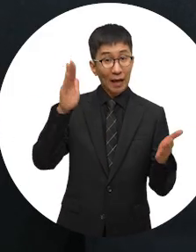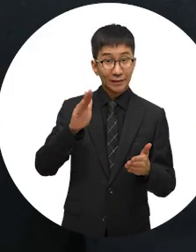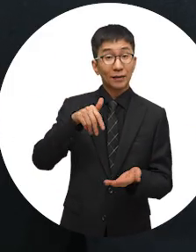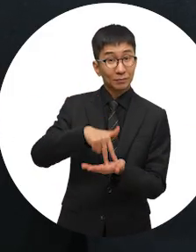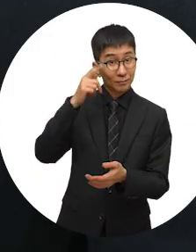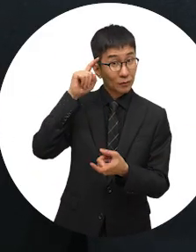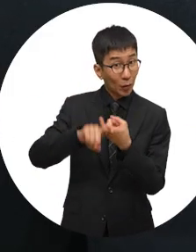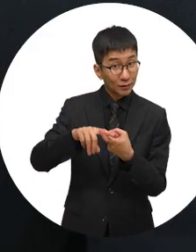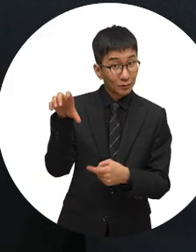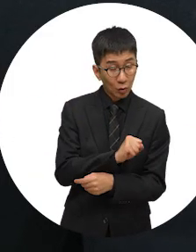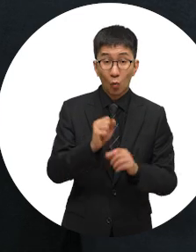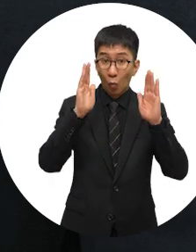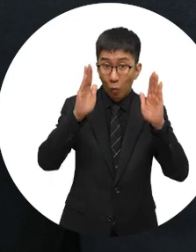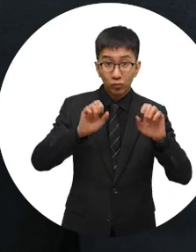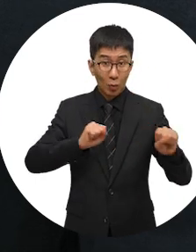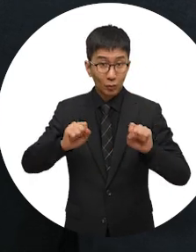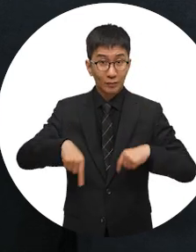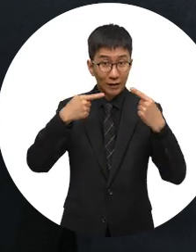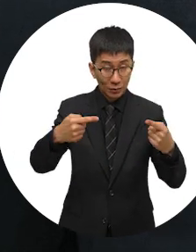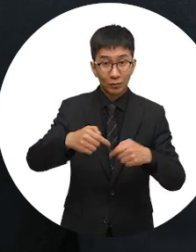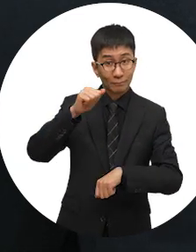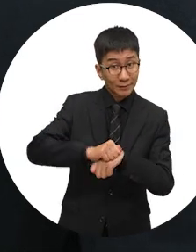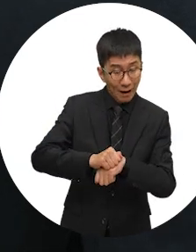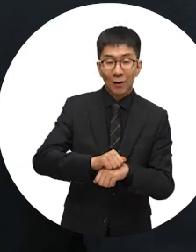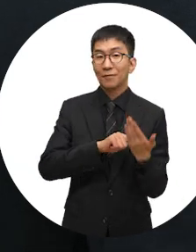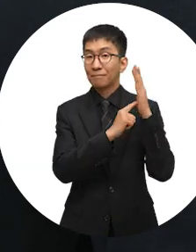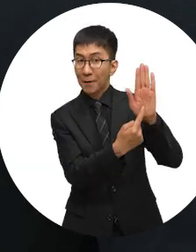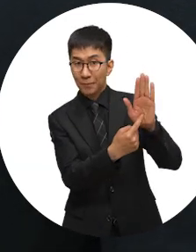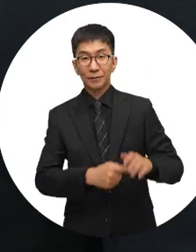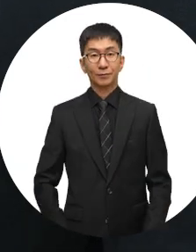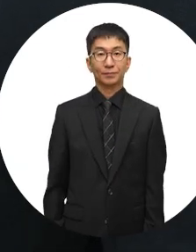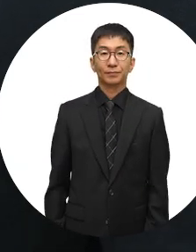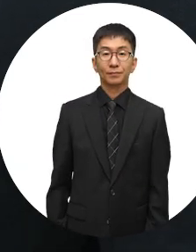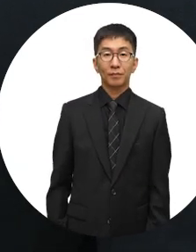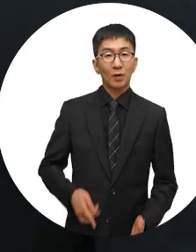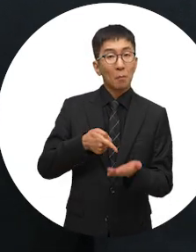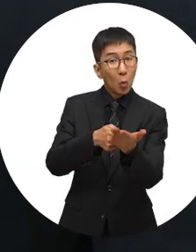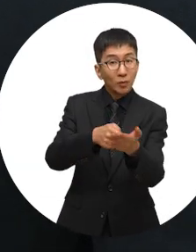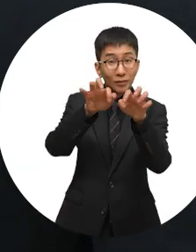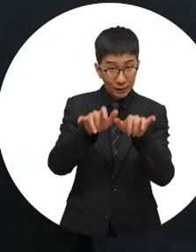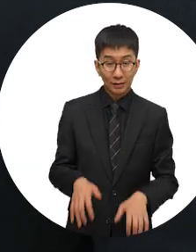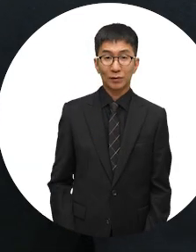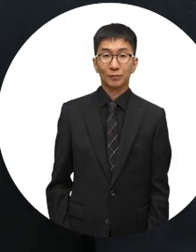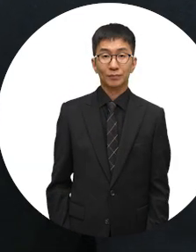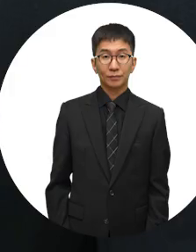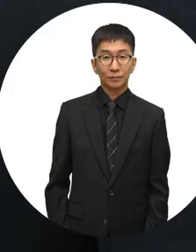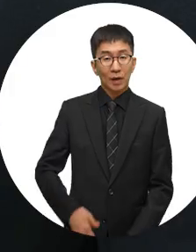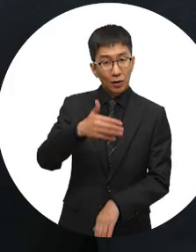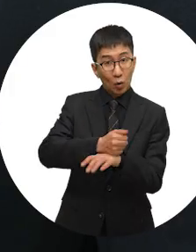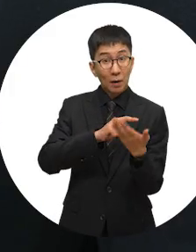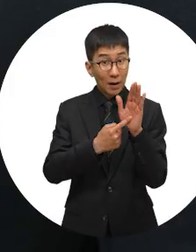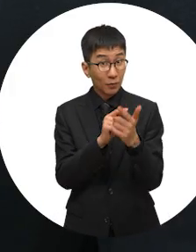학생의 관심을 바탕으로 수업이나 활동에 참여하여 성취를 만들어내고 발표를 하고 보고서를 제작하고